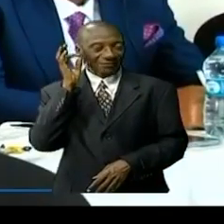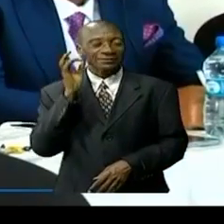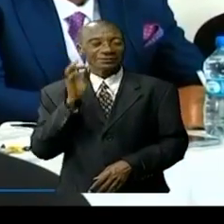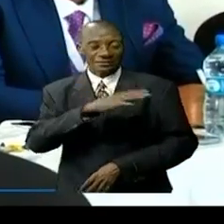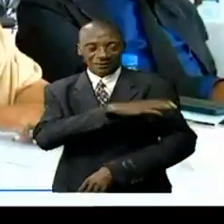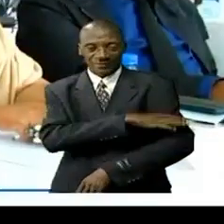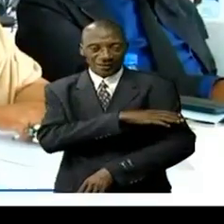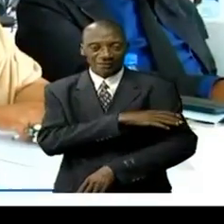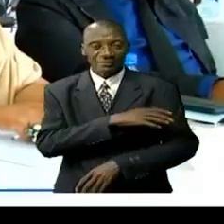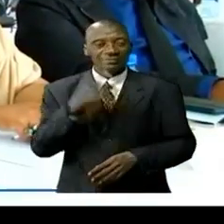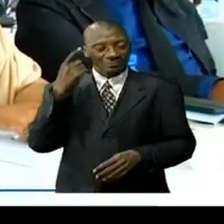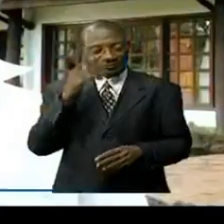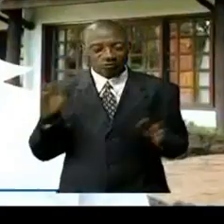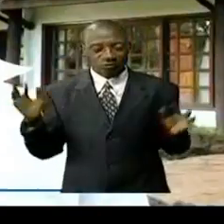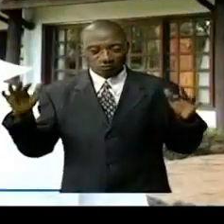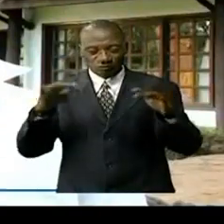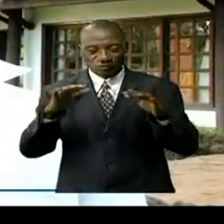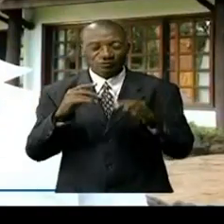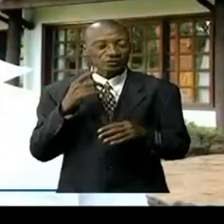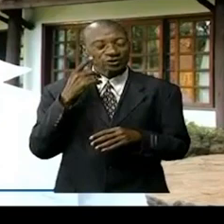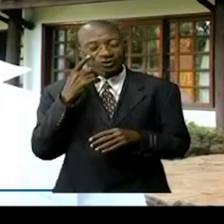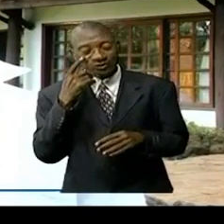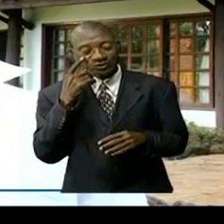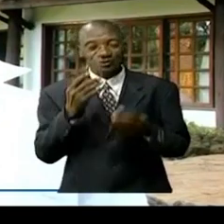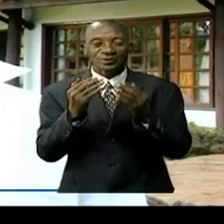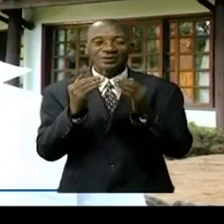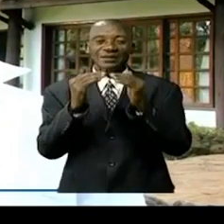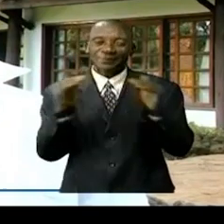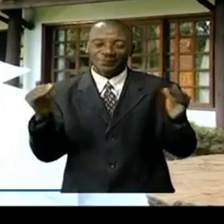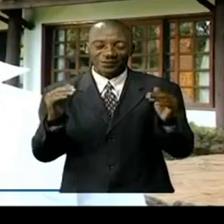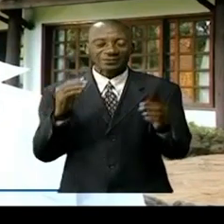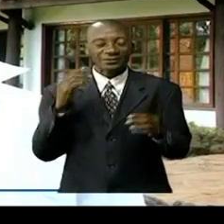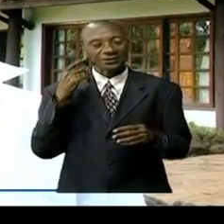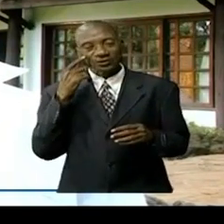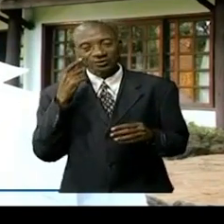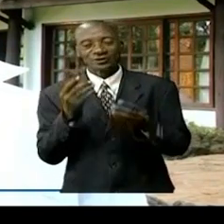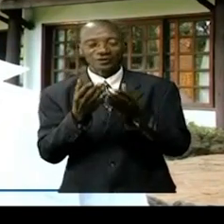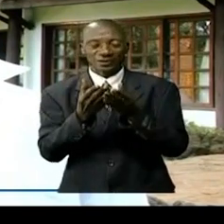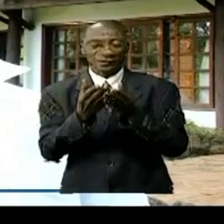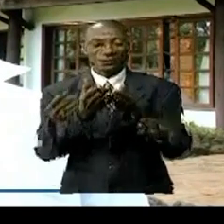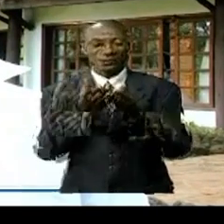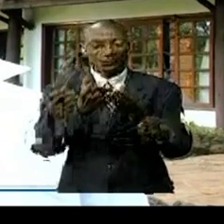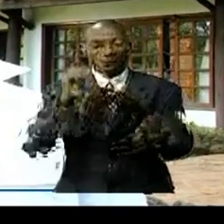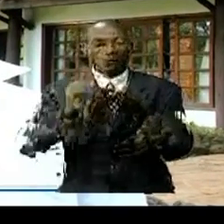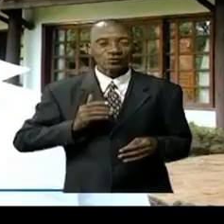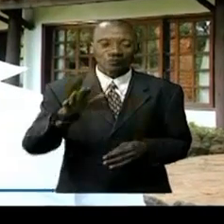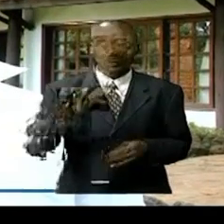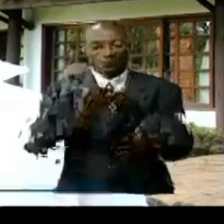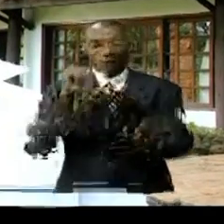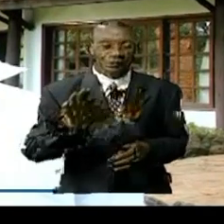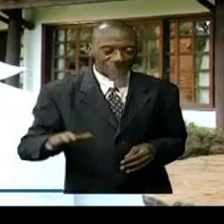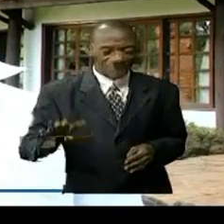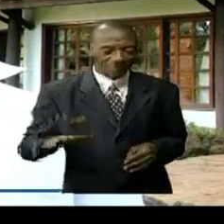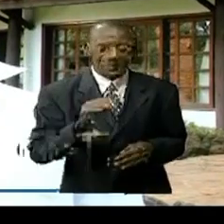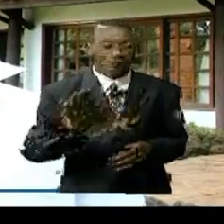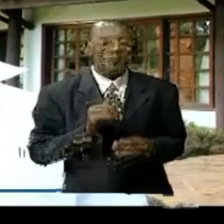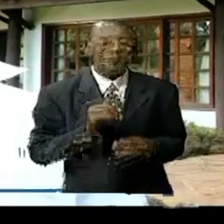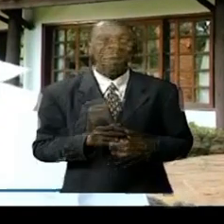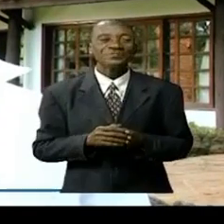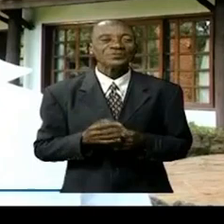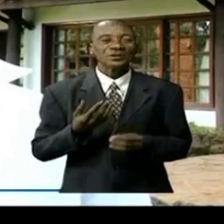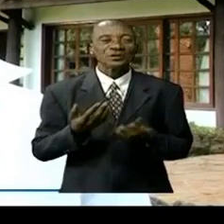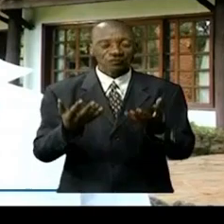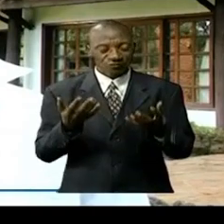amani hiyo kitu ambacho tutalomba government yetu tunasi government yetu itie